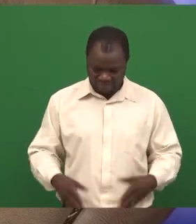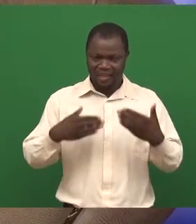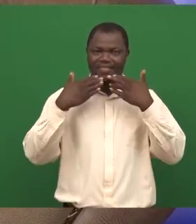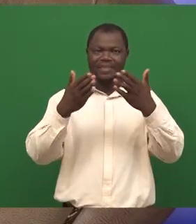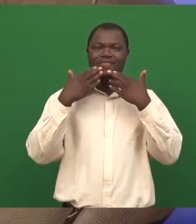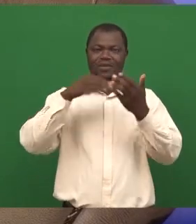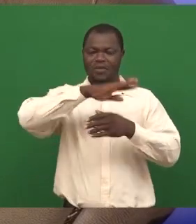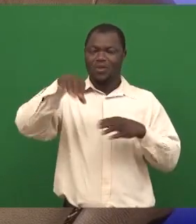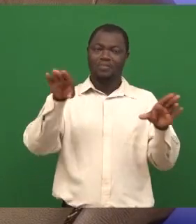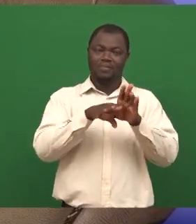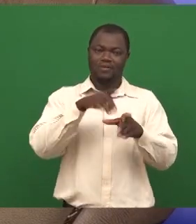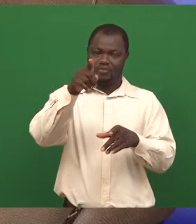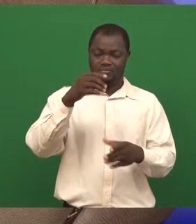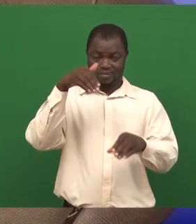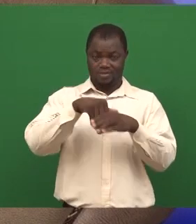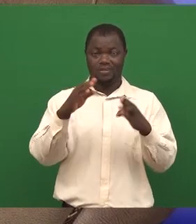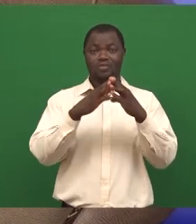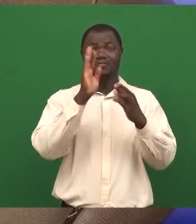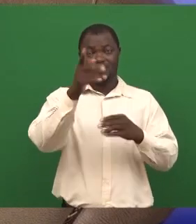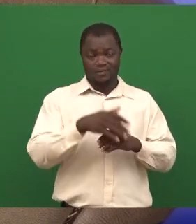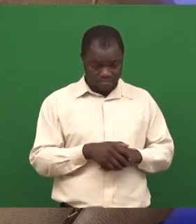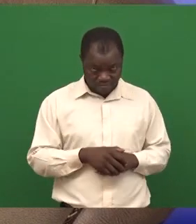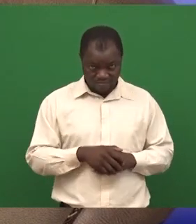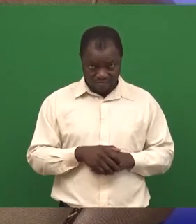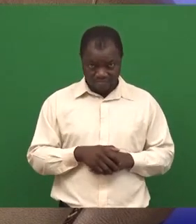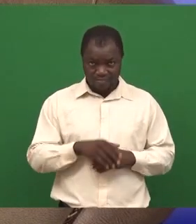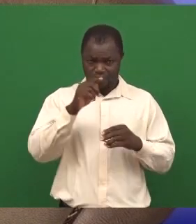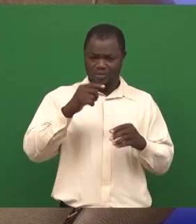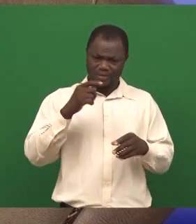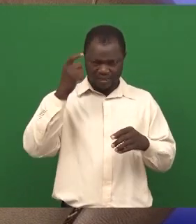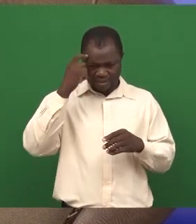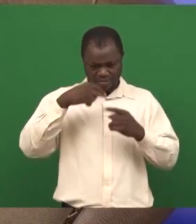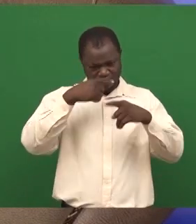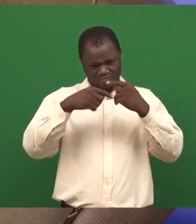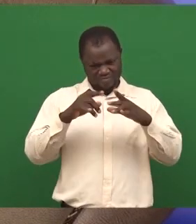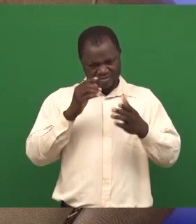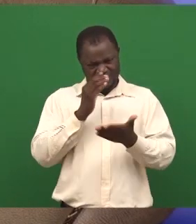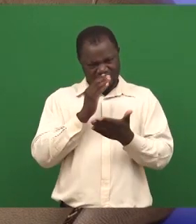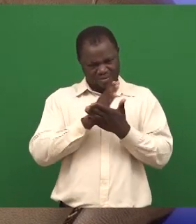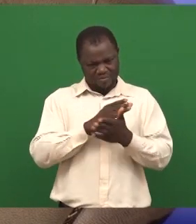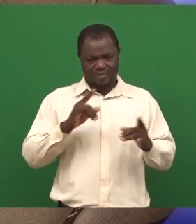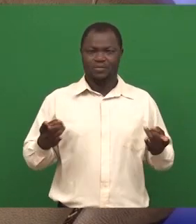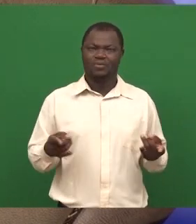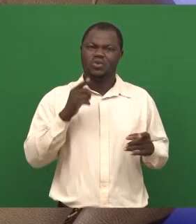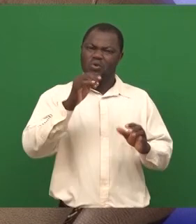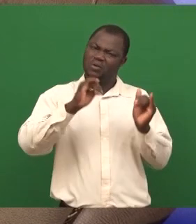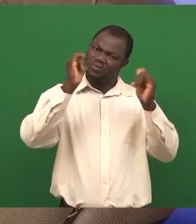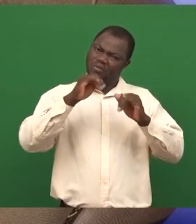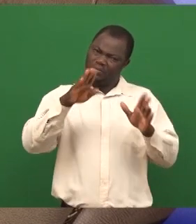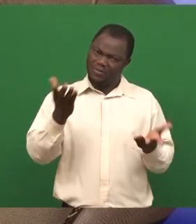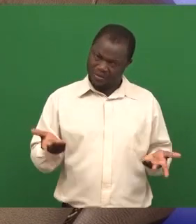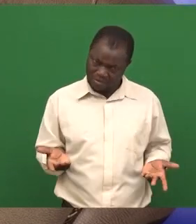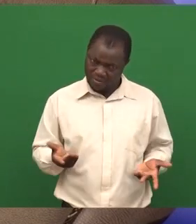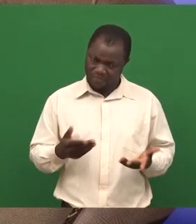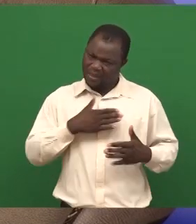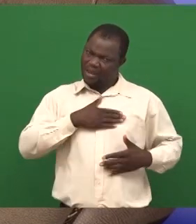henyu adikani, imimi muri kutandadzana nesu. Zviri kufamba sei? Muri kuwirirana here? Muri kudanana